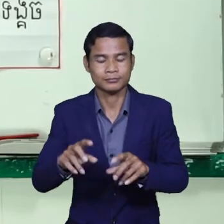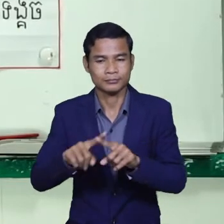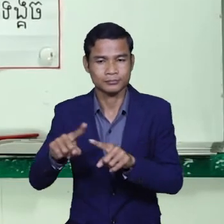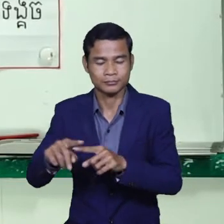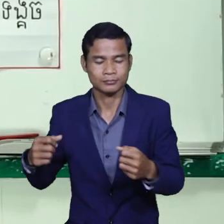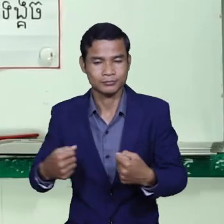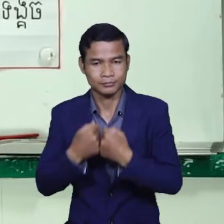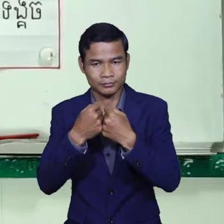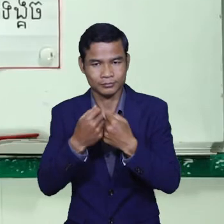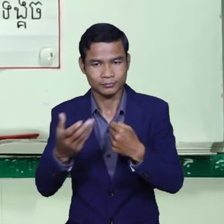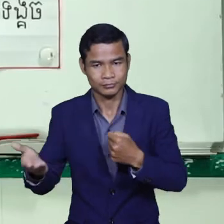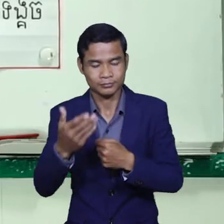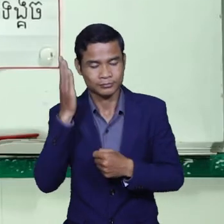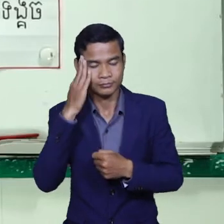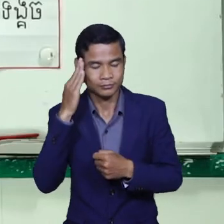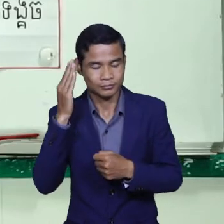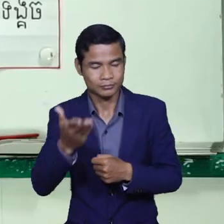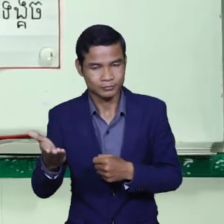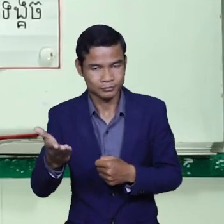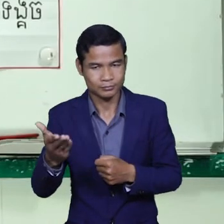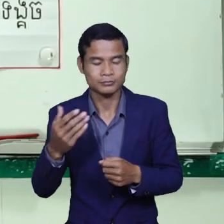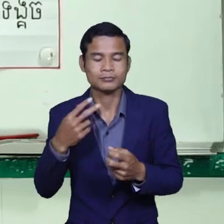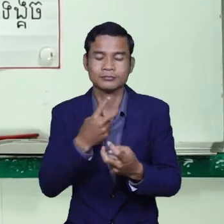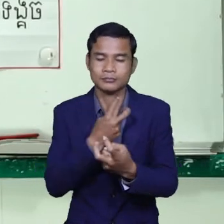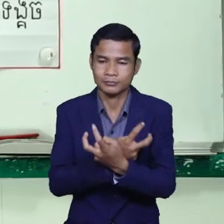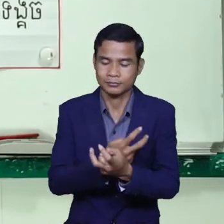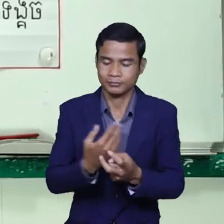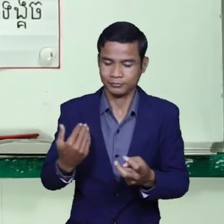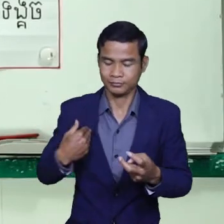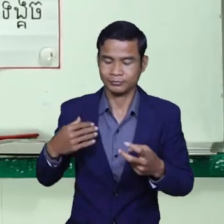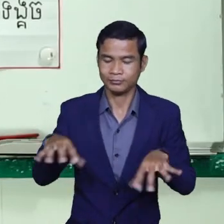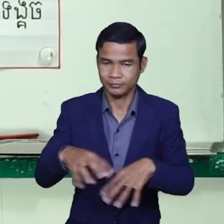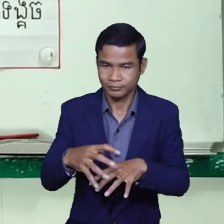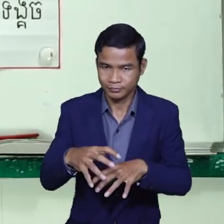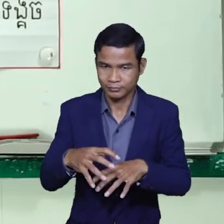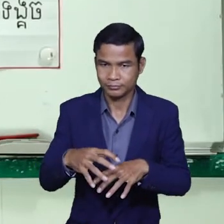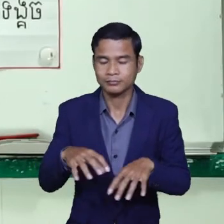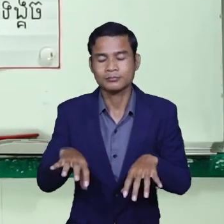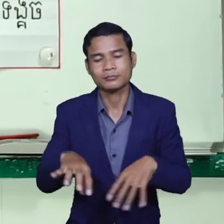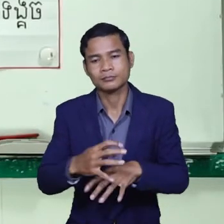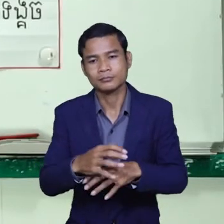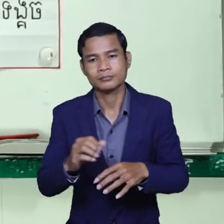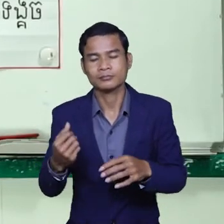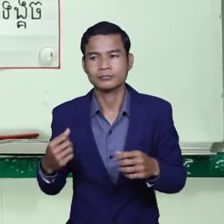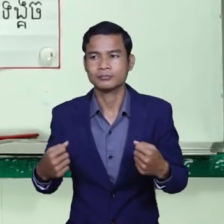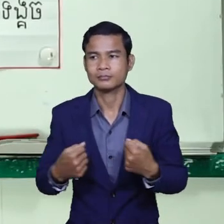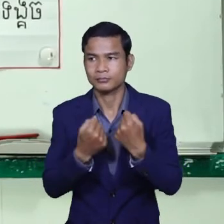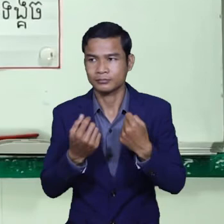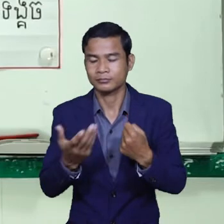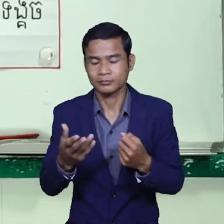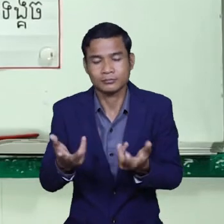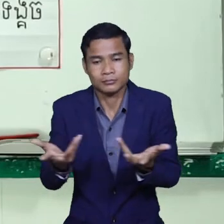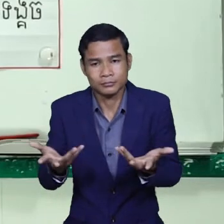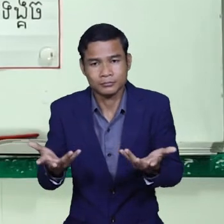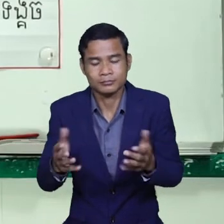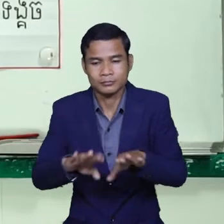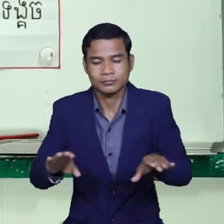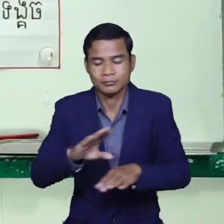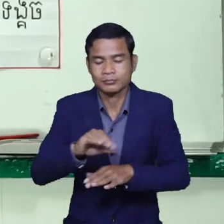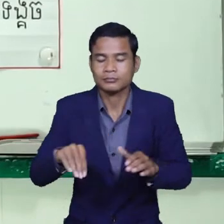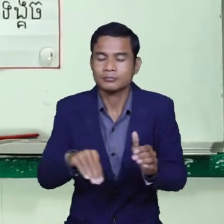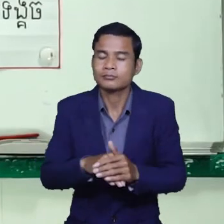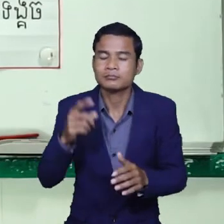hay con có bạn đang thá ta cho ông dưỡng cha miên sạc cam một phịp rồi có miên cô thân nặng cha đừng đánh lát con bạn đang